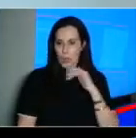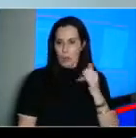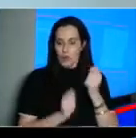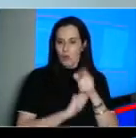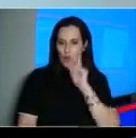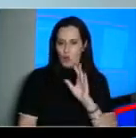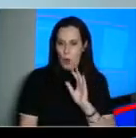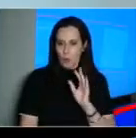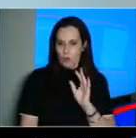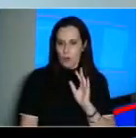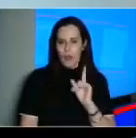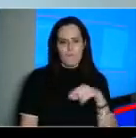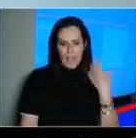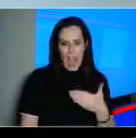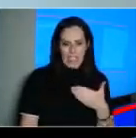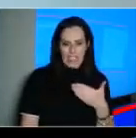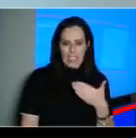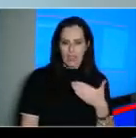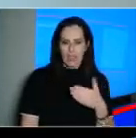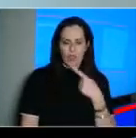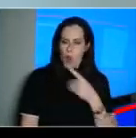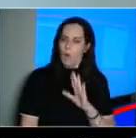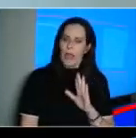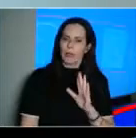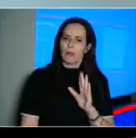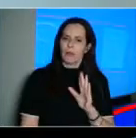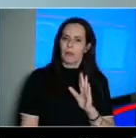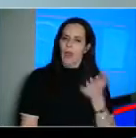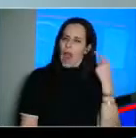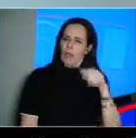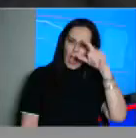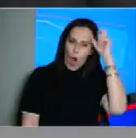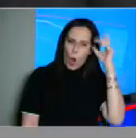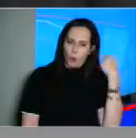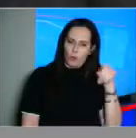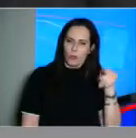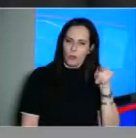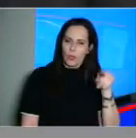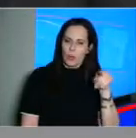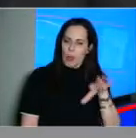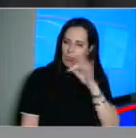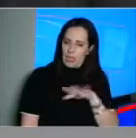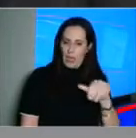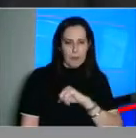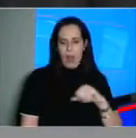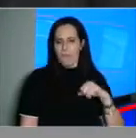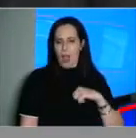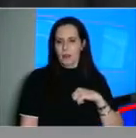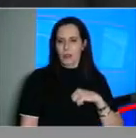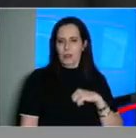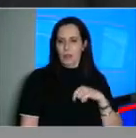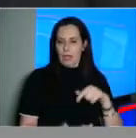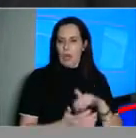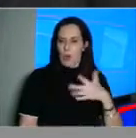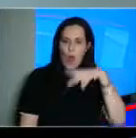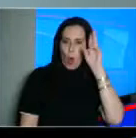לנו את השמות. ואז היא אומרת שהייתה אחות, שהיא מצאה את הילדים לבד, כי